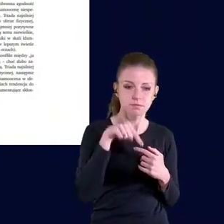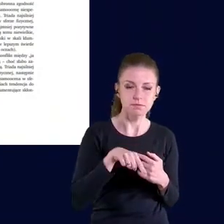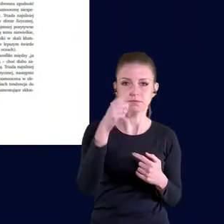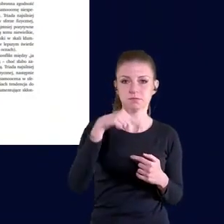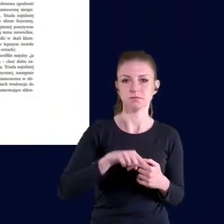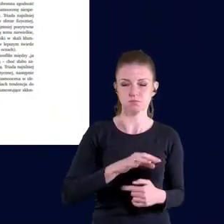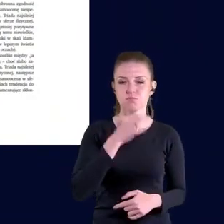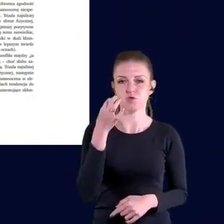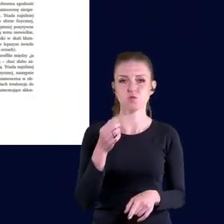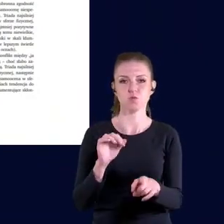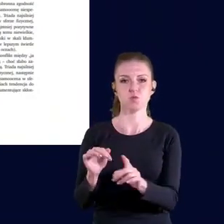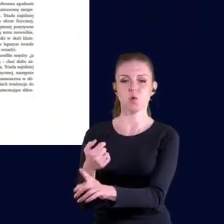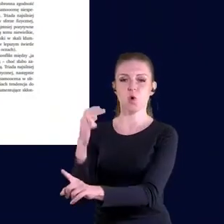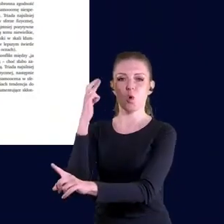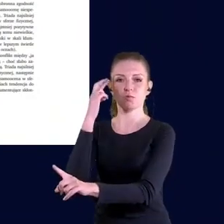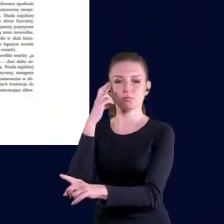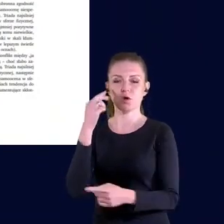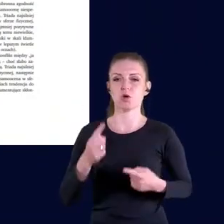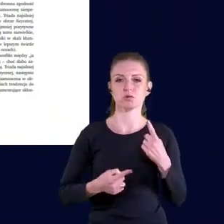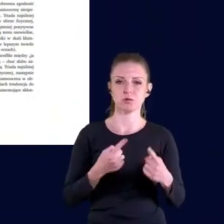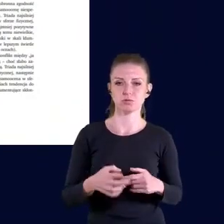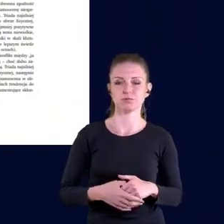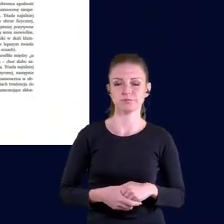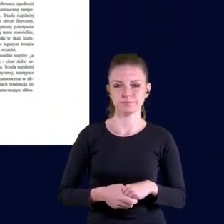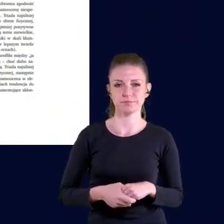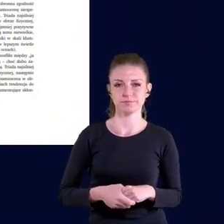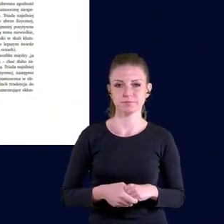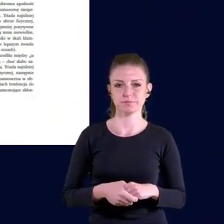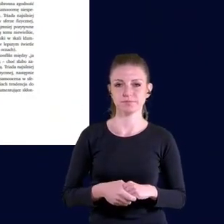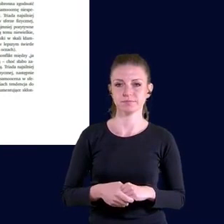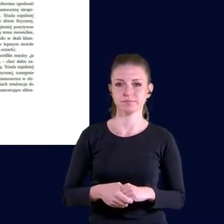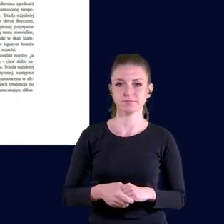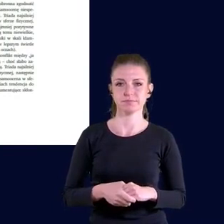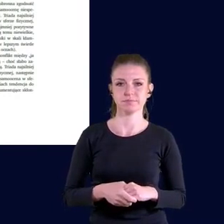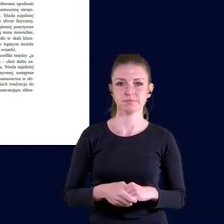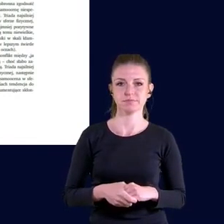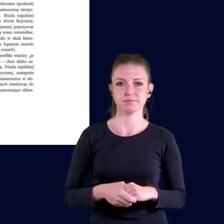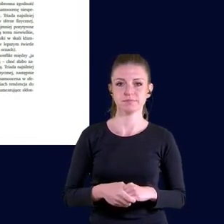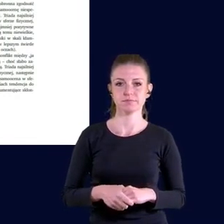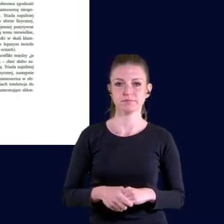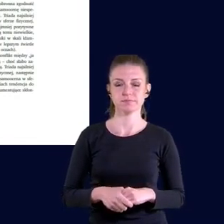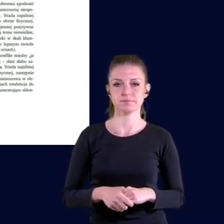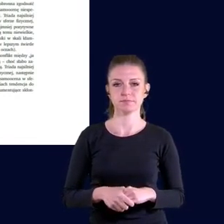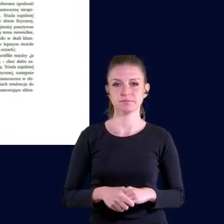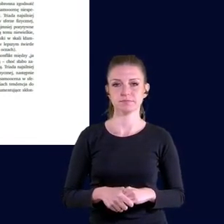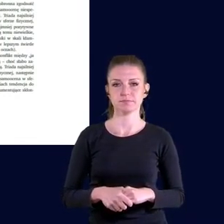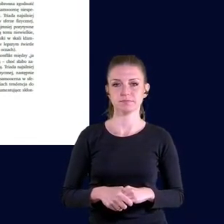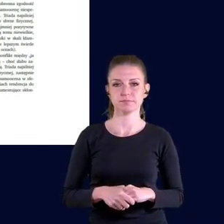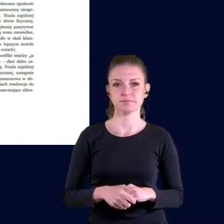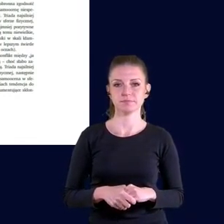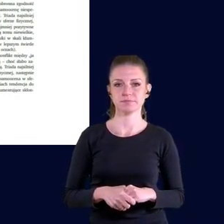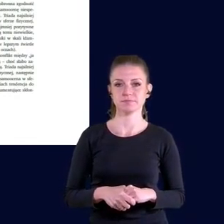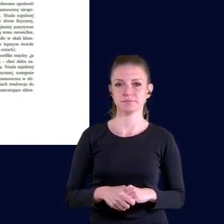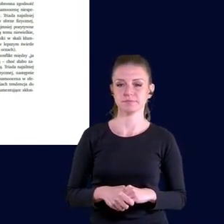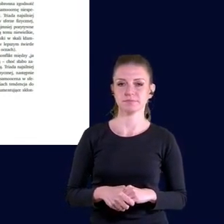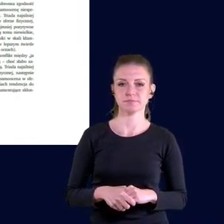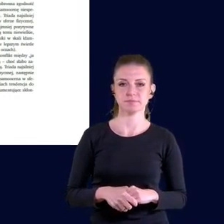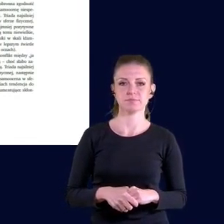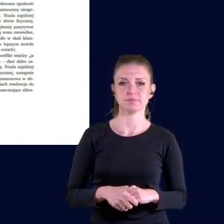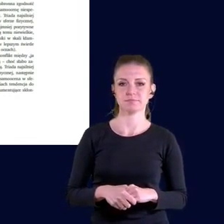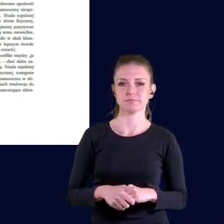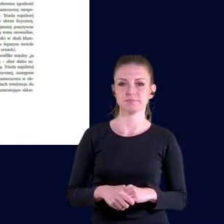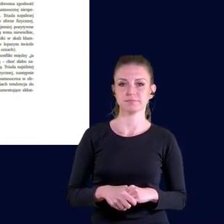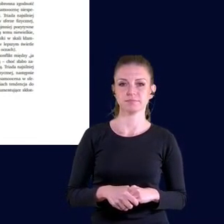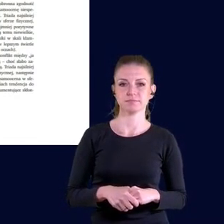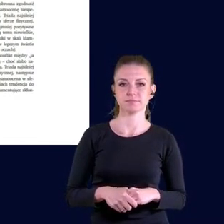one zostały przeniesione na koniec dokumentu i w momencie kiedy mamy opis tego przepisu na